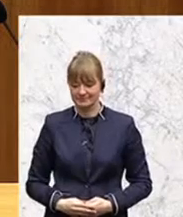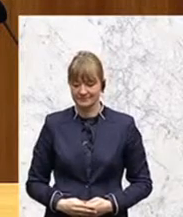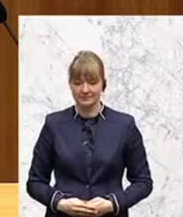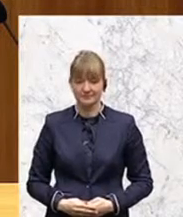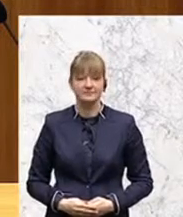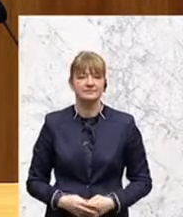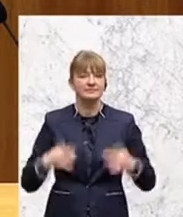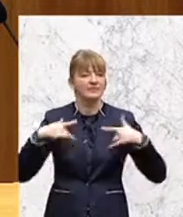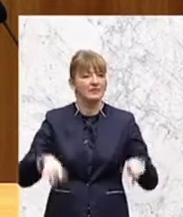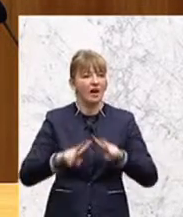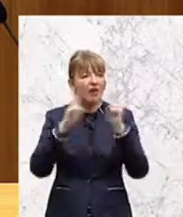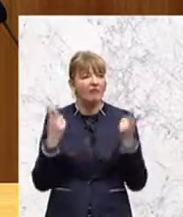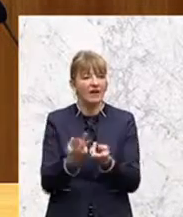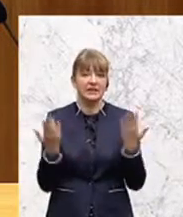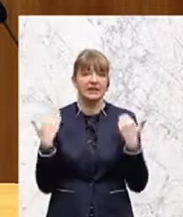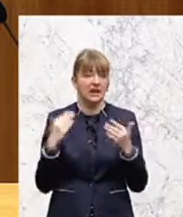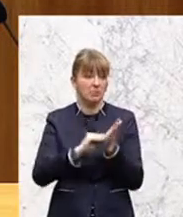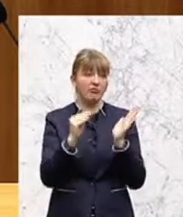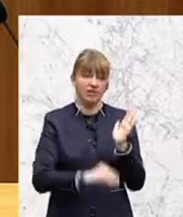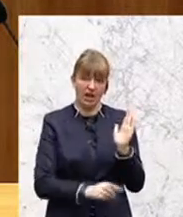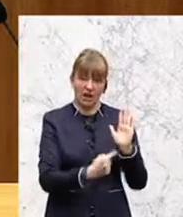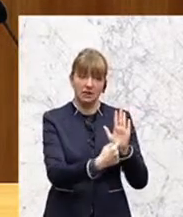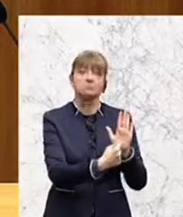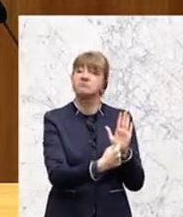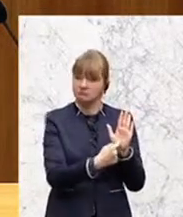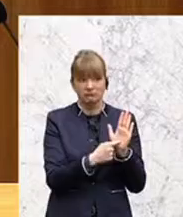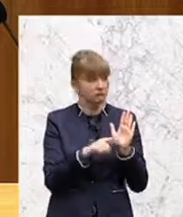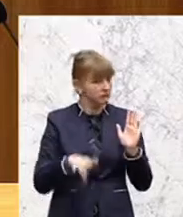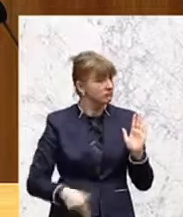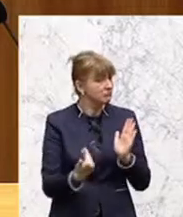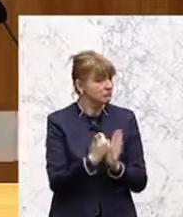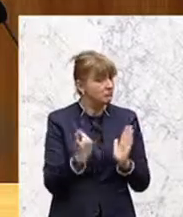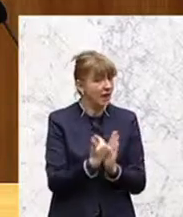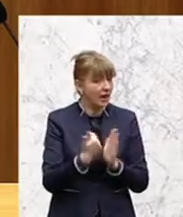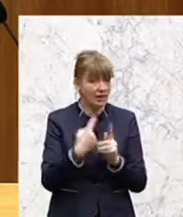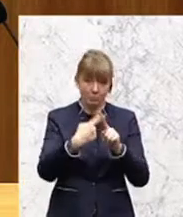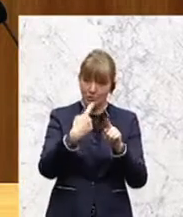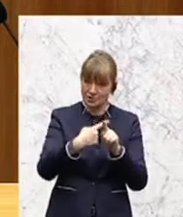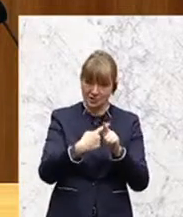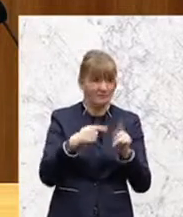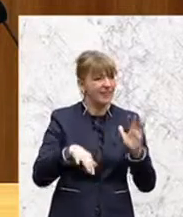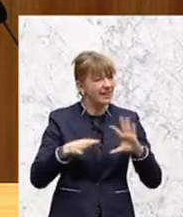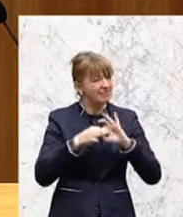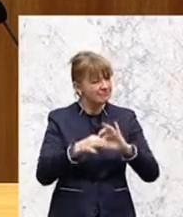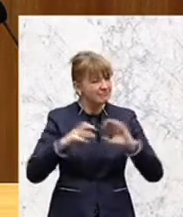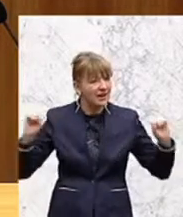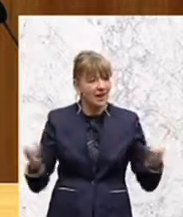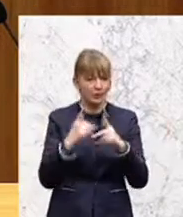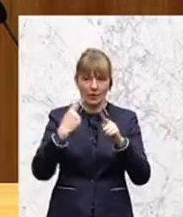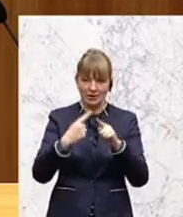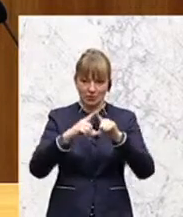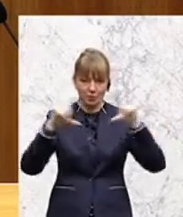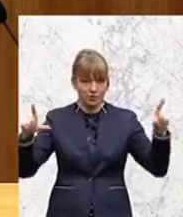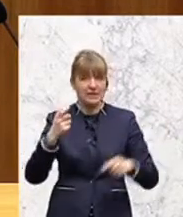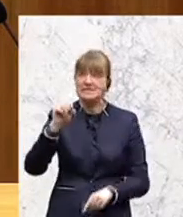Wir haben einen Weltklimavertrag. Das ist einmal die positive Nachricht, so viel auch zur Überschrift der Aktuellen Stunde. Der